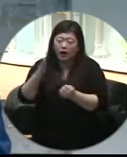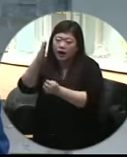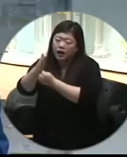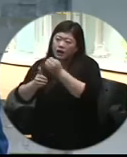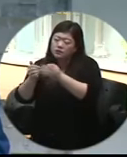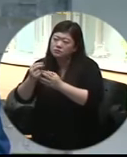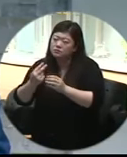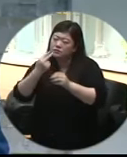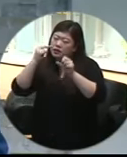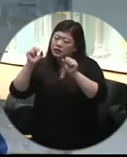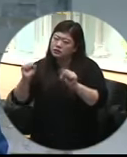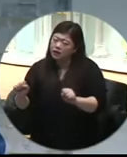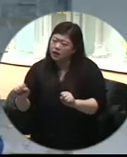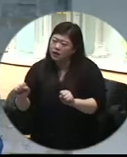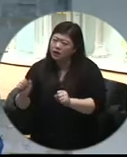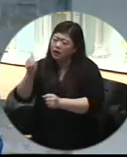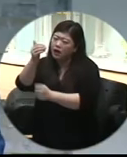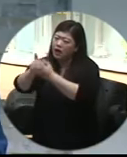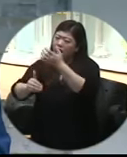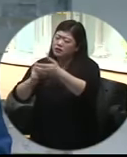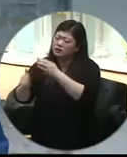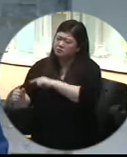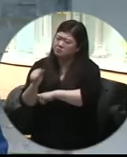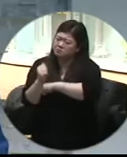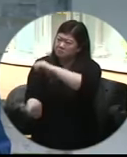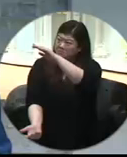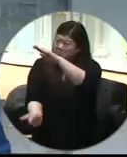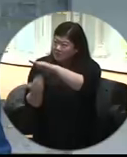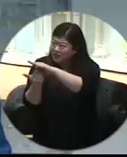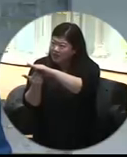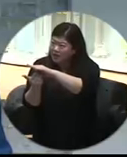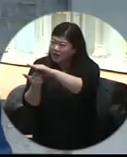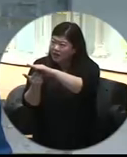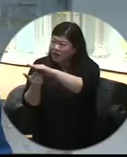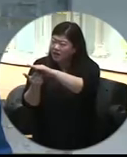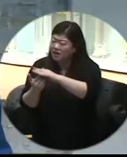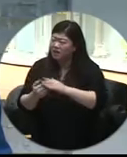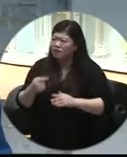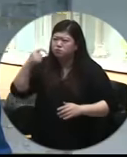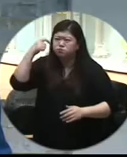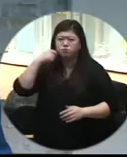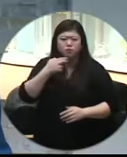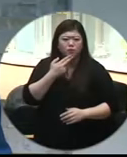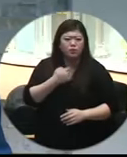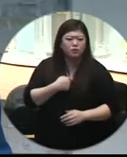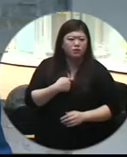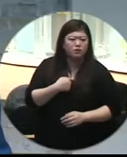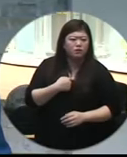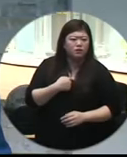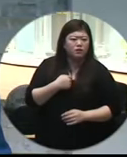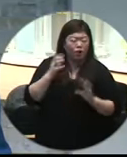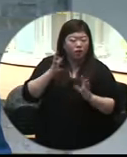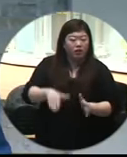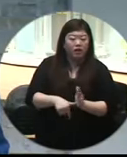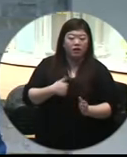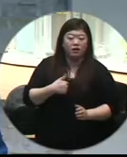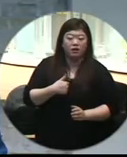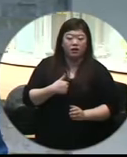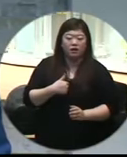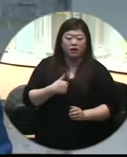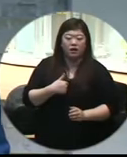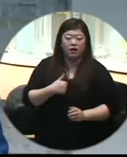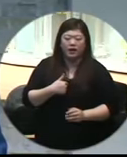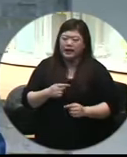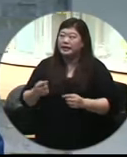살아계신다. 하나님이 전능하다. 하나도 체험 못했어요. 아시겠어요? 제가 안 해보고 할 말